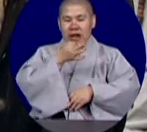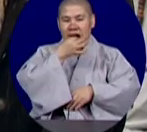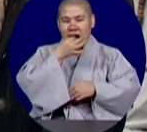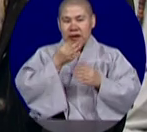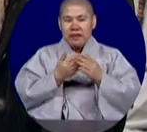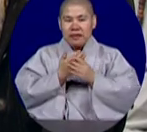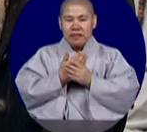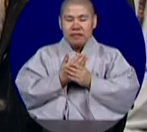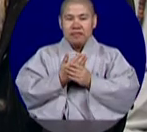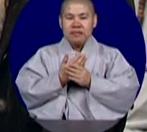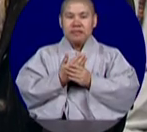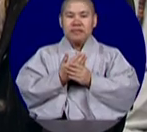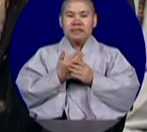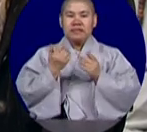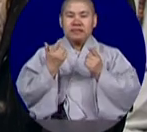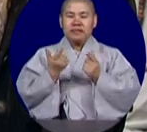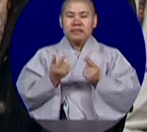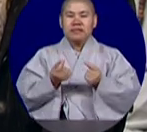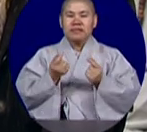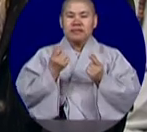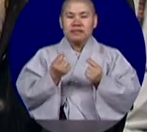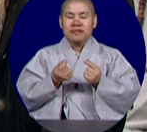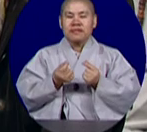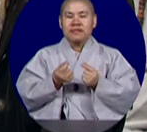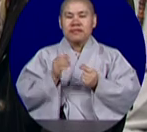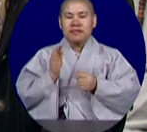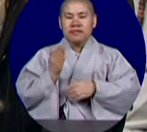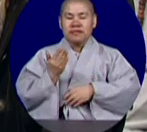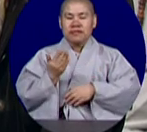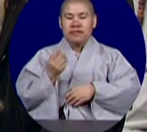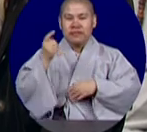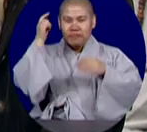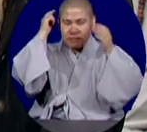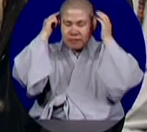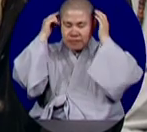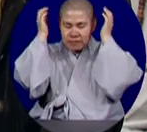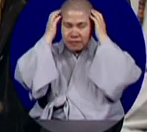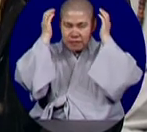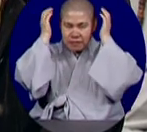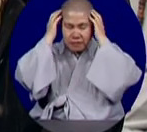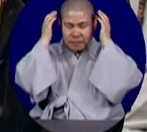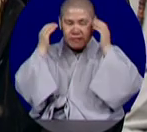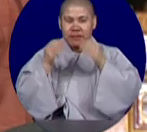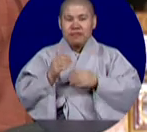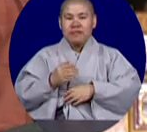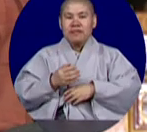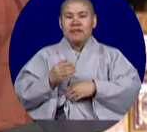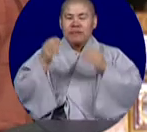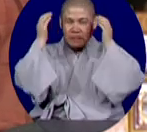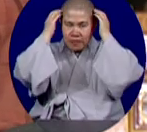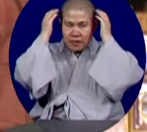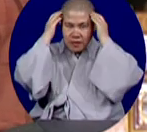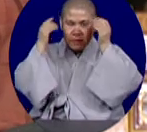일어나고, 이런단 말이에요. 이걸 번뇌라고 그래요. 번뇌는 뭐냐? 욕망이다.